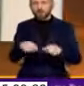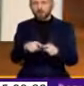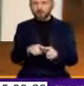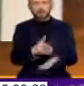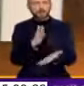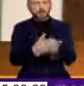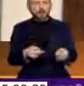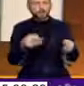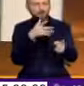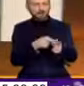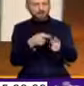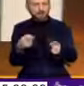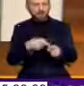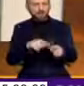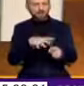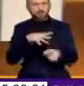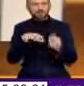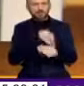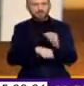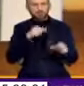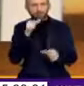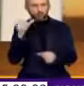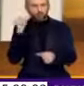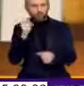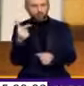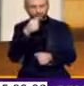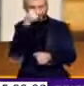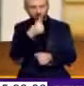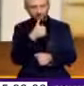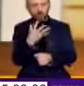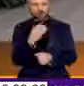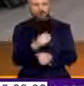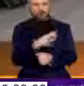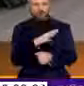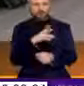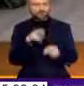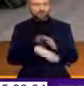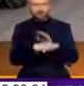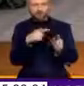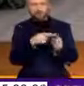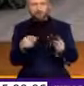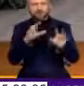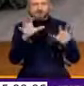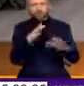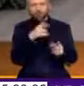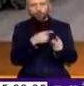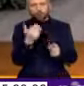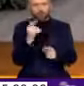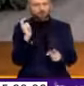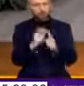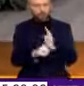певний термін, це було в кінці минулого року, в грудні. Так. Ще не вийшов термін законного часу на їхню